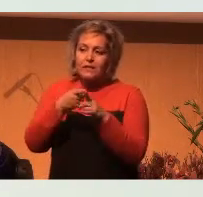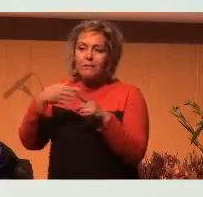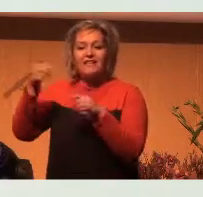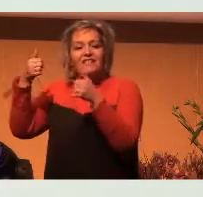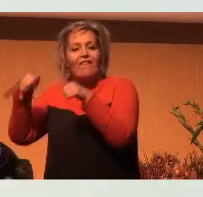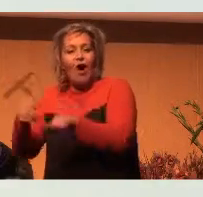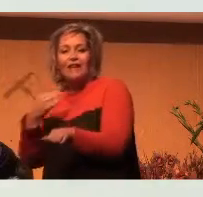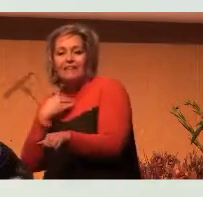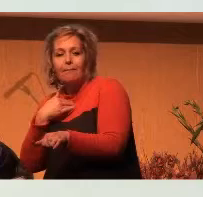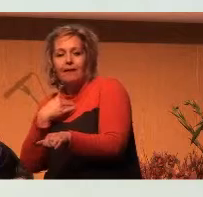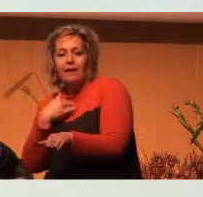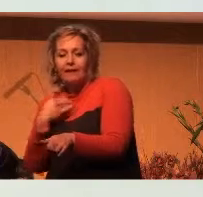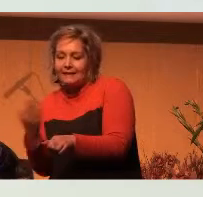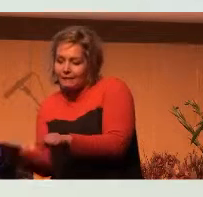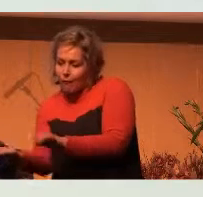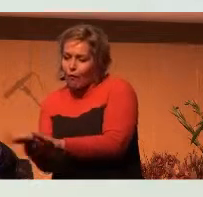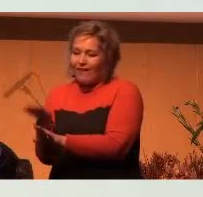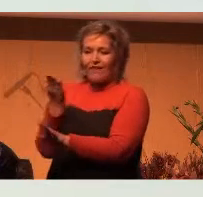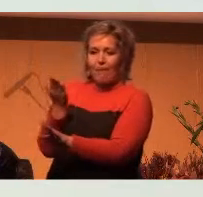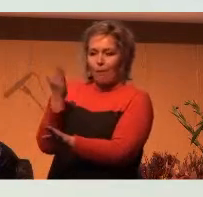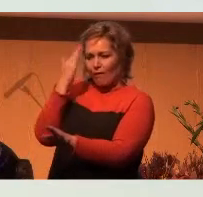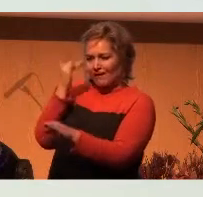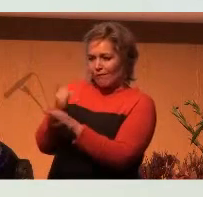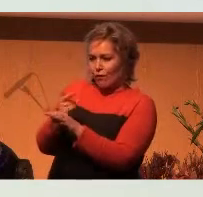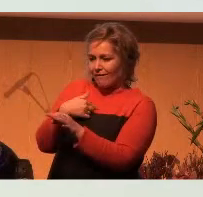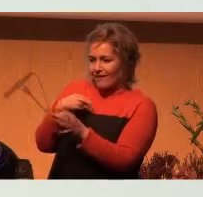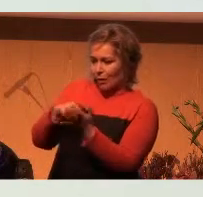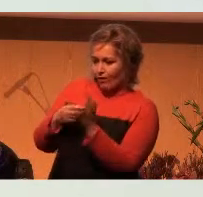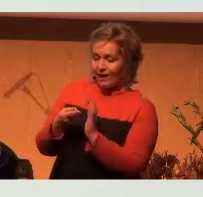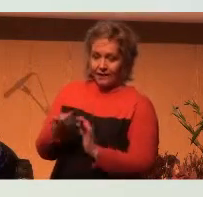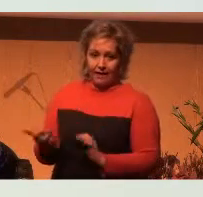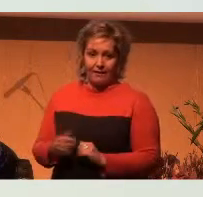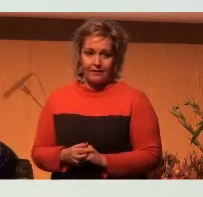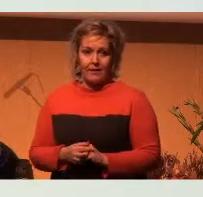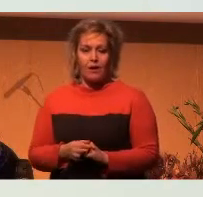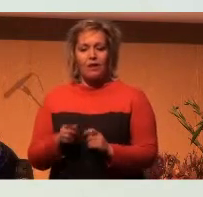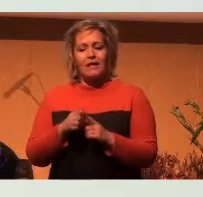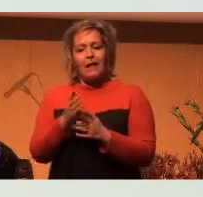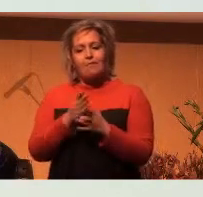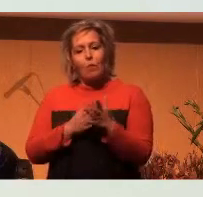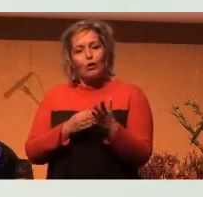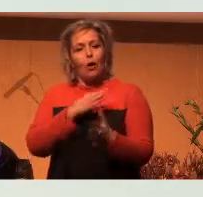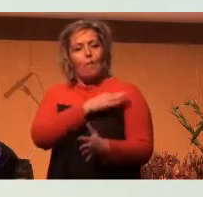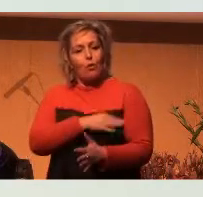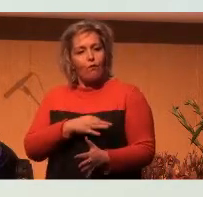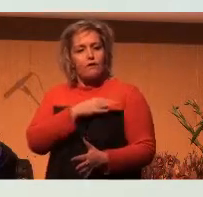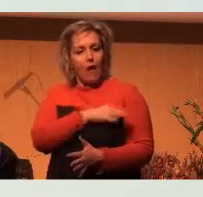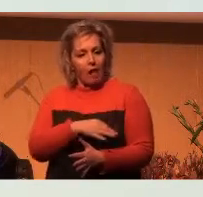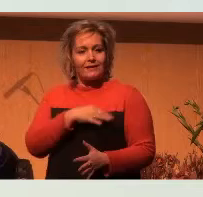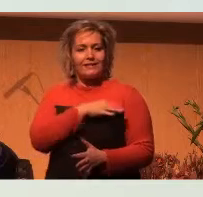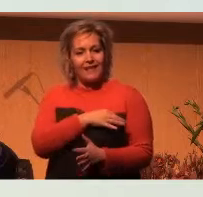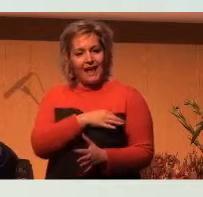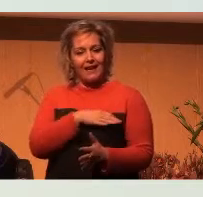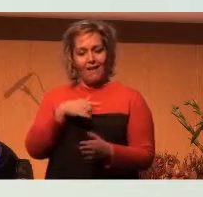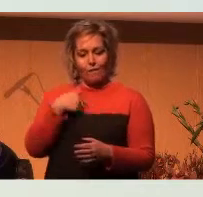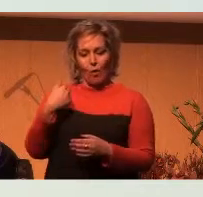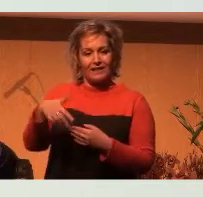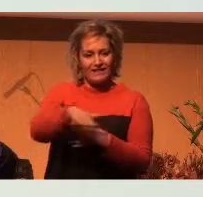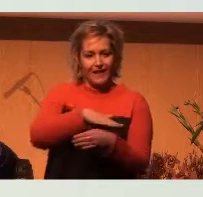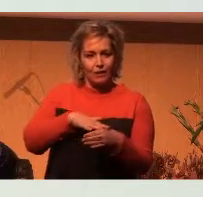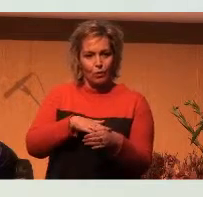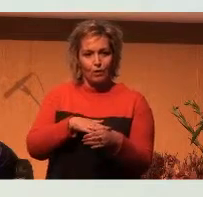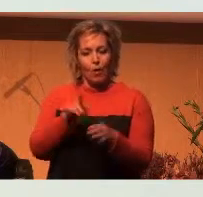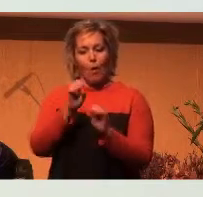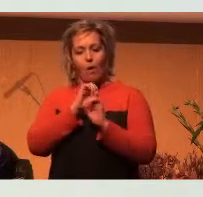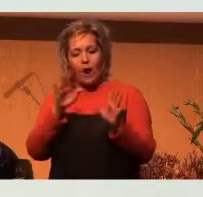stemmene. Vi må få dem frem, vi må vite hvordan vi skal håndtere dette. Så det er en måte å profesjonalisere sektoren vår på,